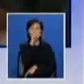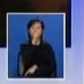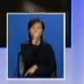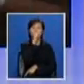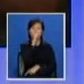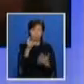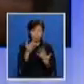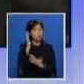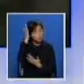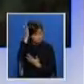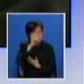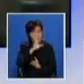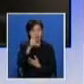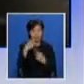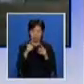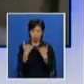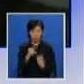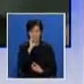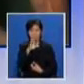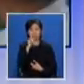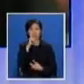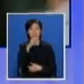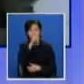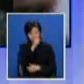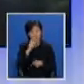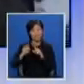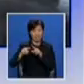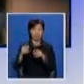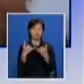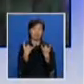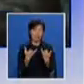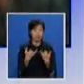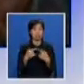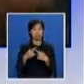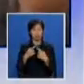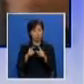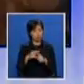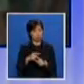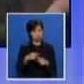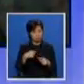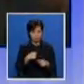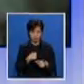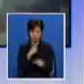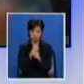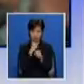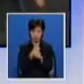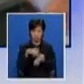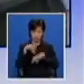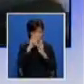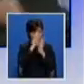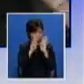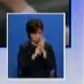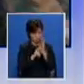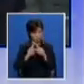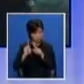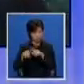างๆนั้นก็ยึดอยู่ในหลักการซึ่งผมคิดว่าเราได้ยืนยันอย่างชัดเจนครับว่าเราทำหน้าที่ในการรักษากฎหมายรักษ